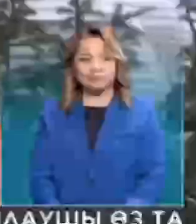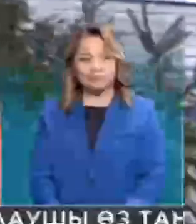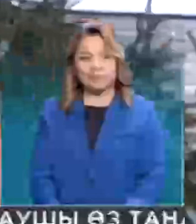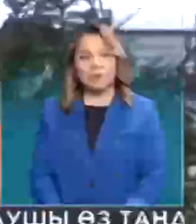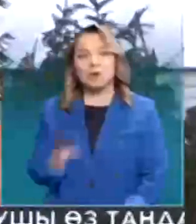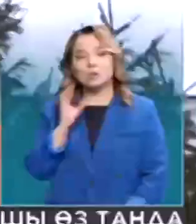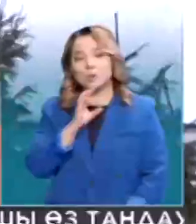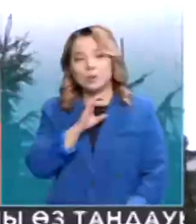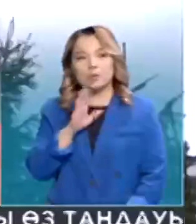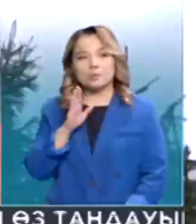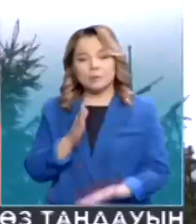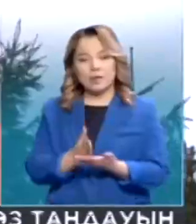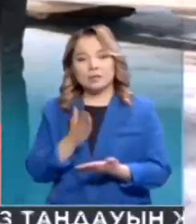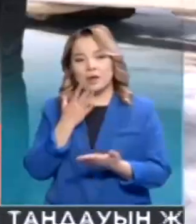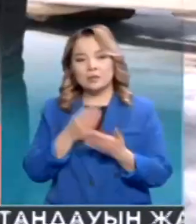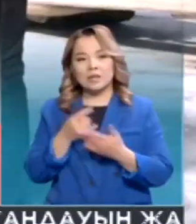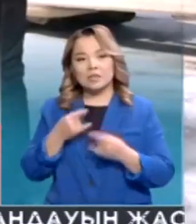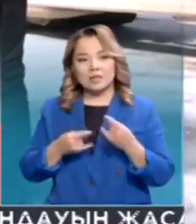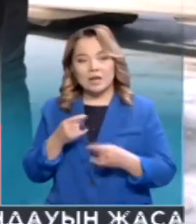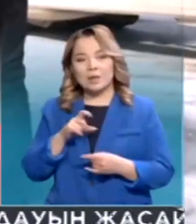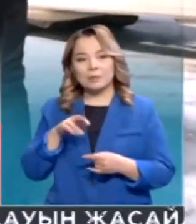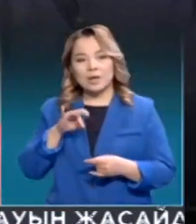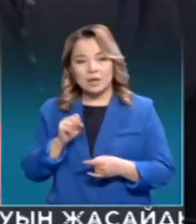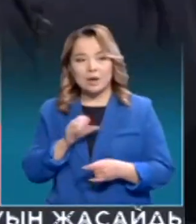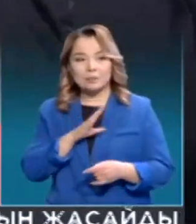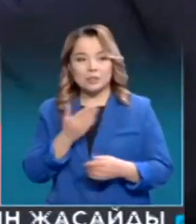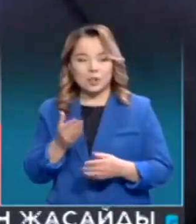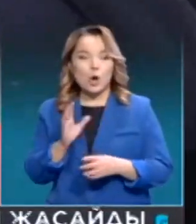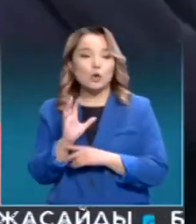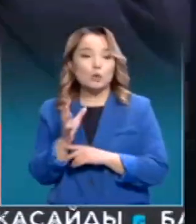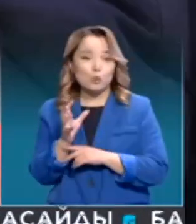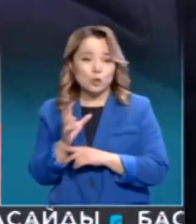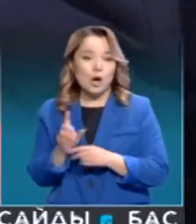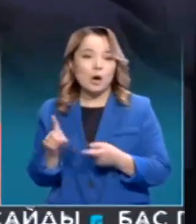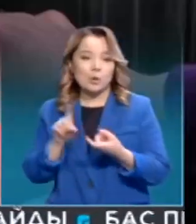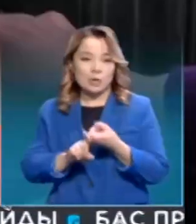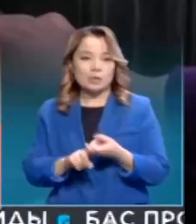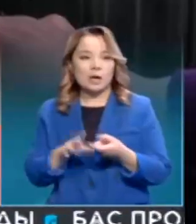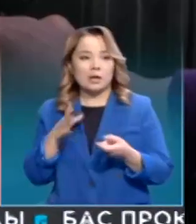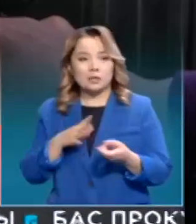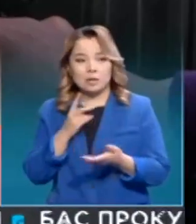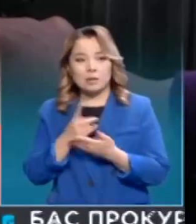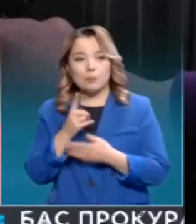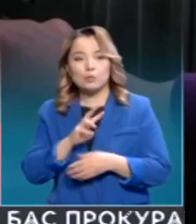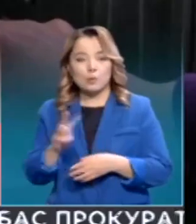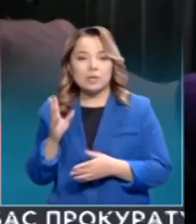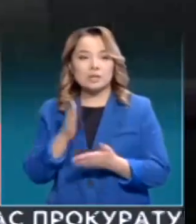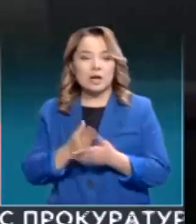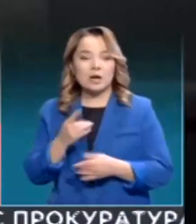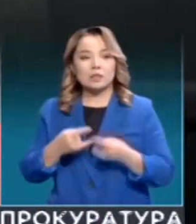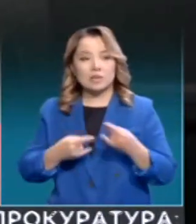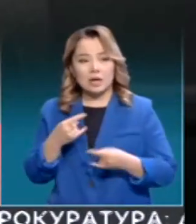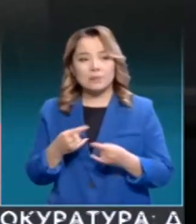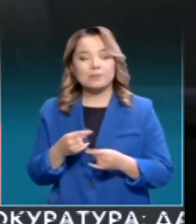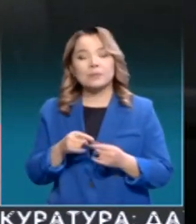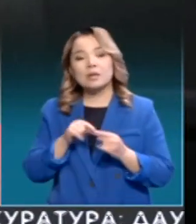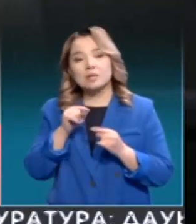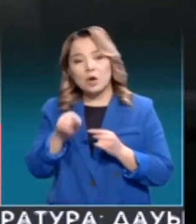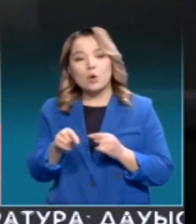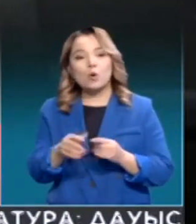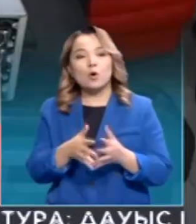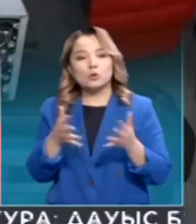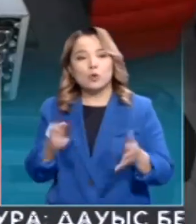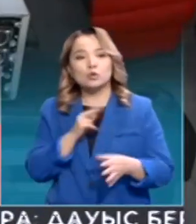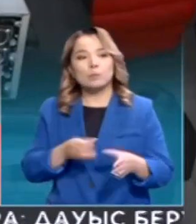Ал солтүстіктегі тілші Эльмираның эфирге шығу үшін спутникке қосылуға тура келді. Бір минуттық тікелей қосылымның артында үлкен